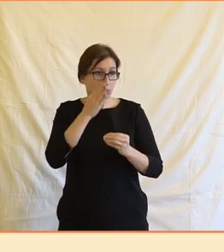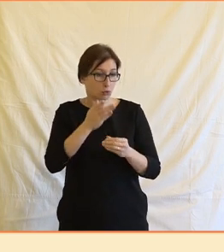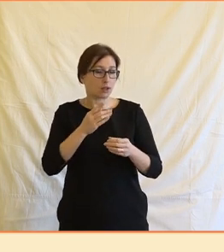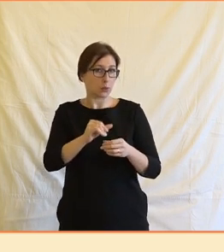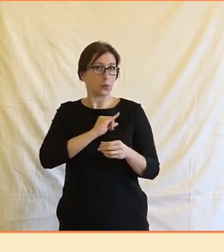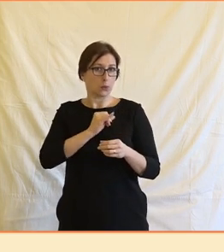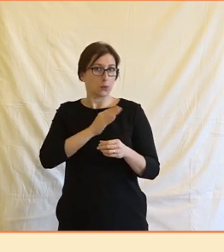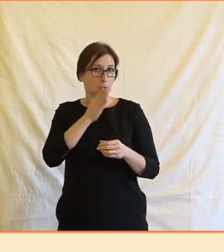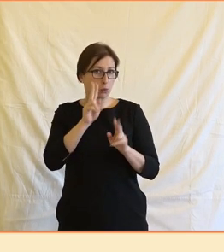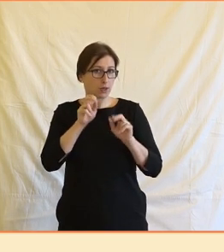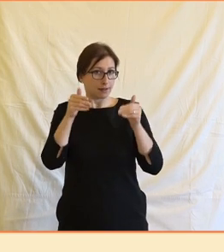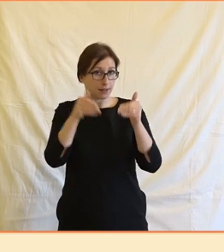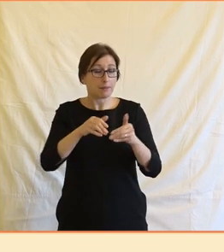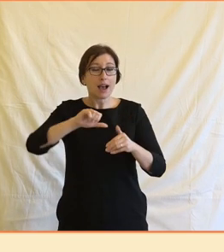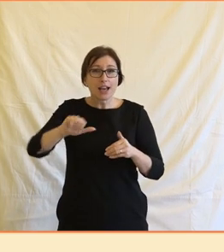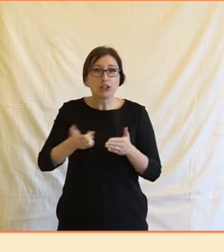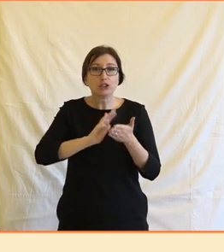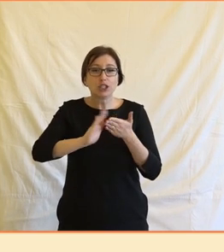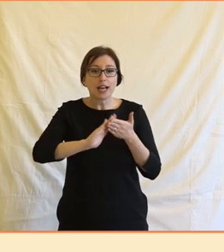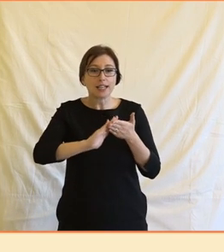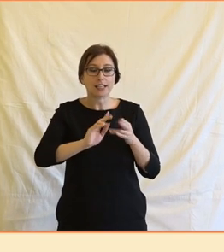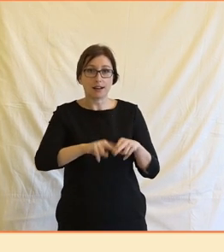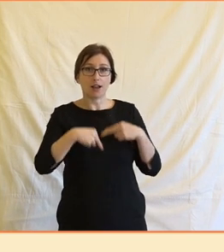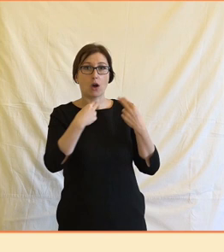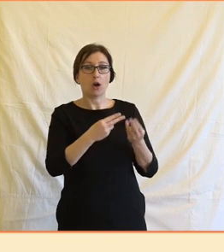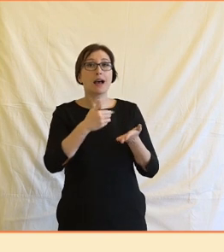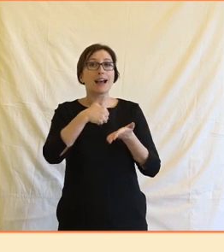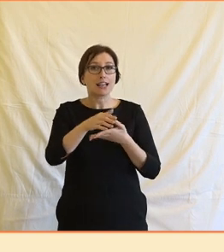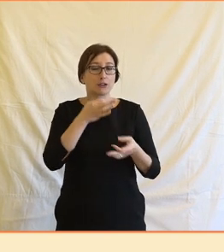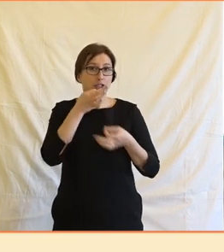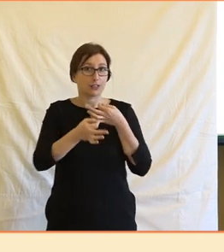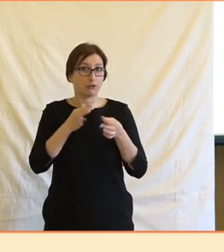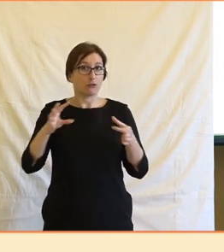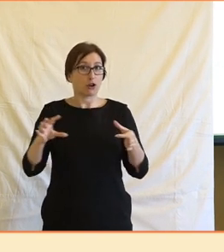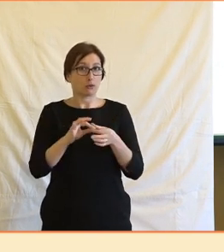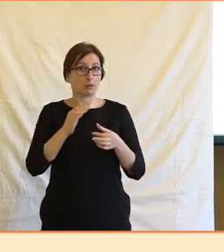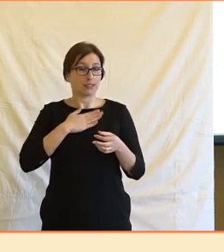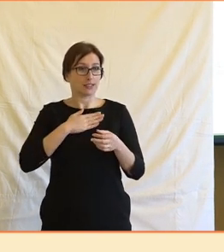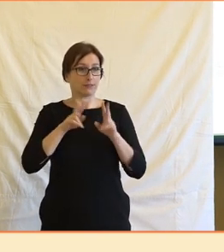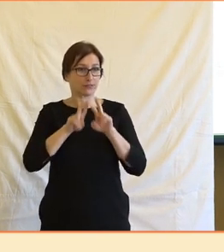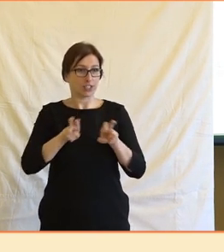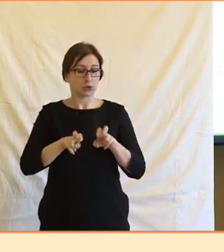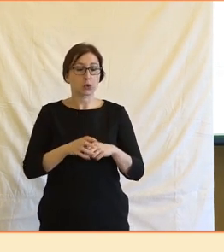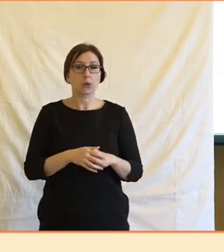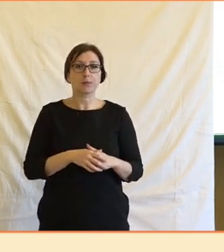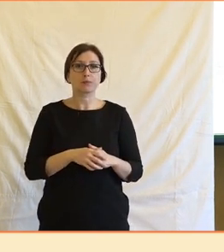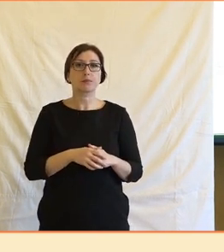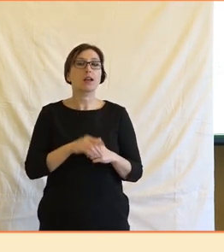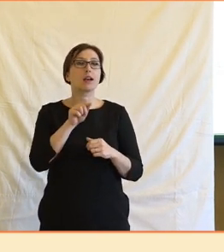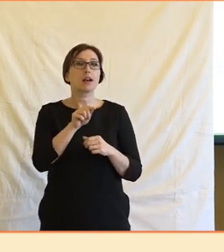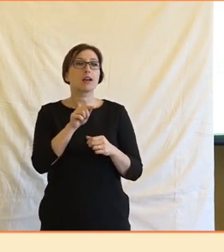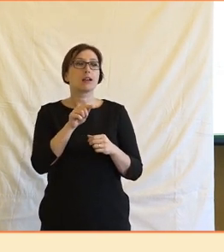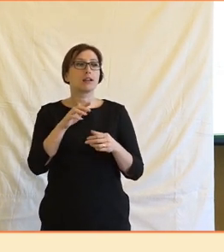A já bych se v rychlosti ještě podívala na další data z našeho výzkumu, a to je,